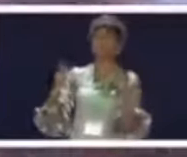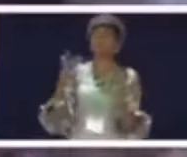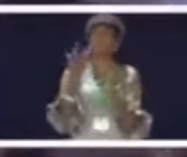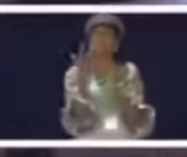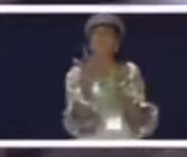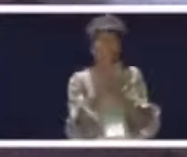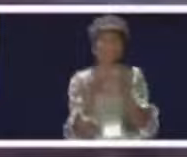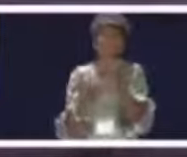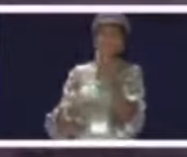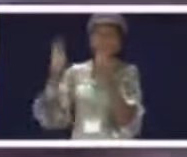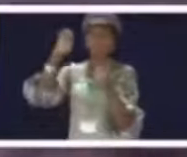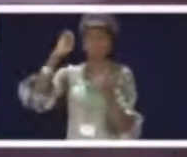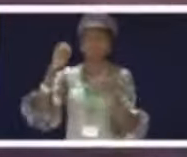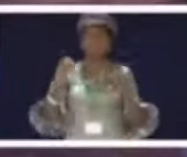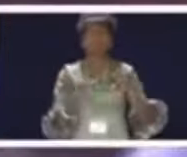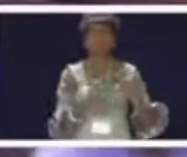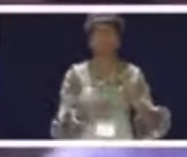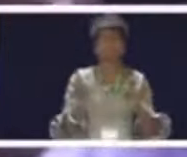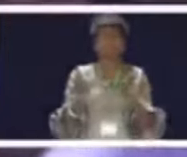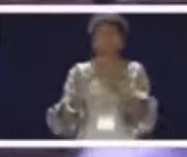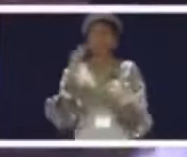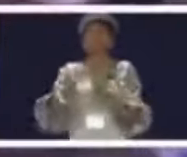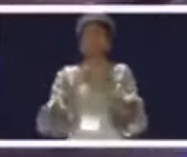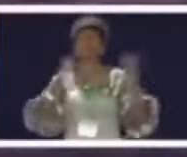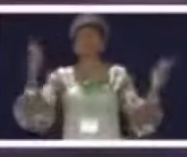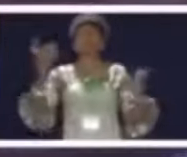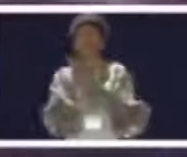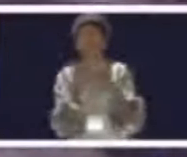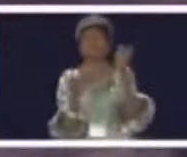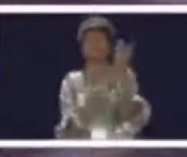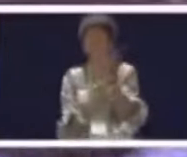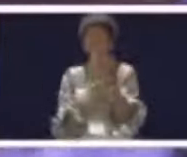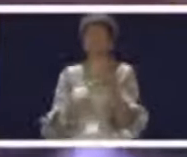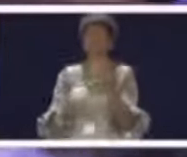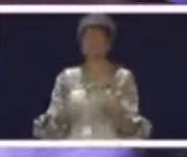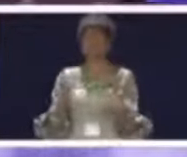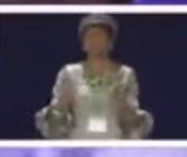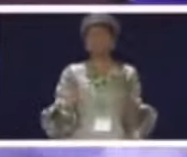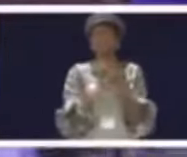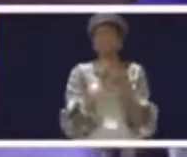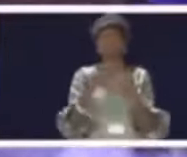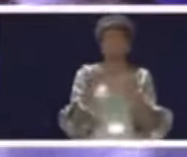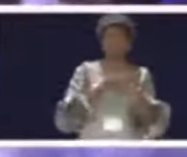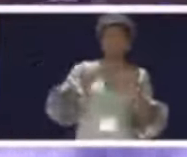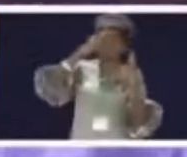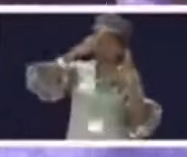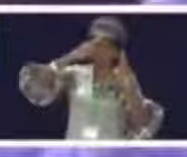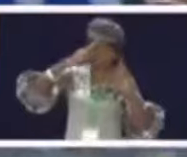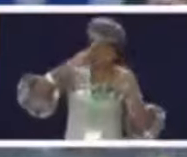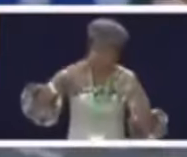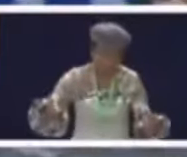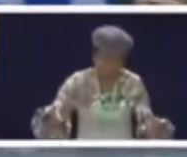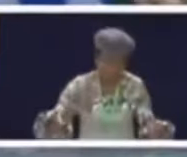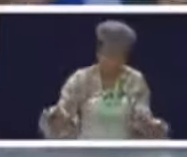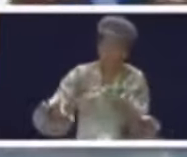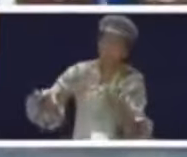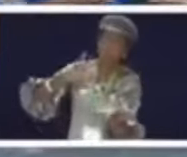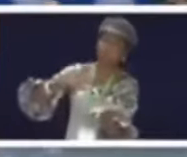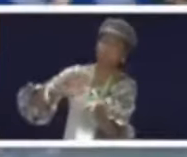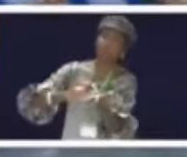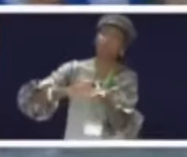gbọgbọrọ. Iná ńlá. Ọlọ́wọ́. Àfiwẹ́rẹ́ parí iṣẹ́. Àti inú ọ̀la bọ́ sí.